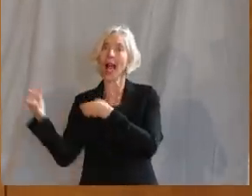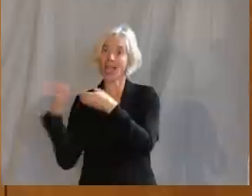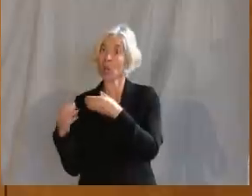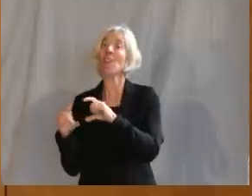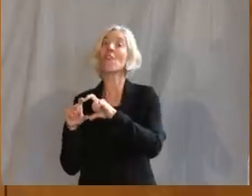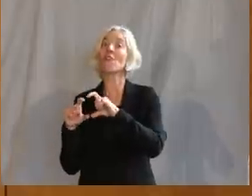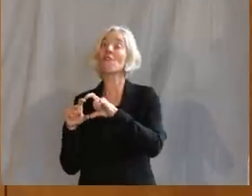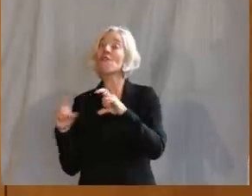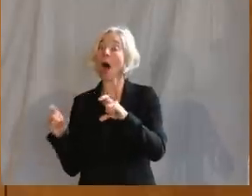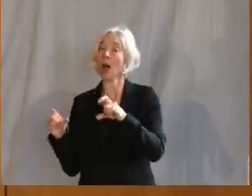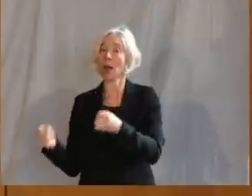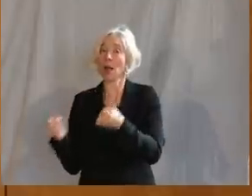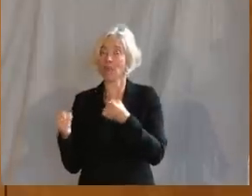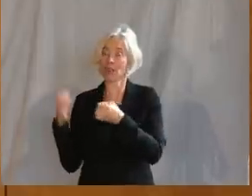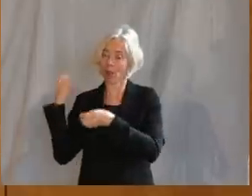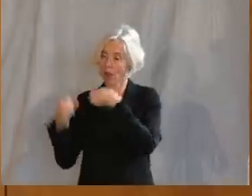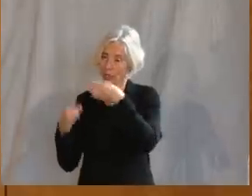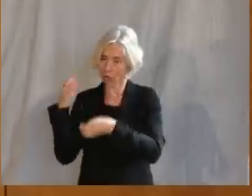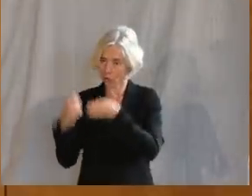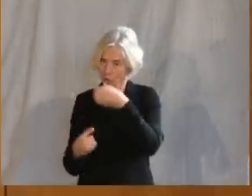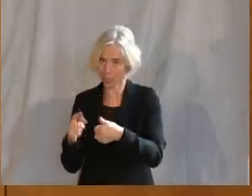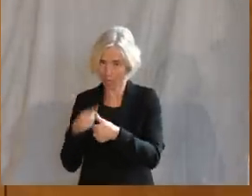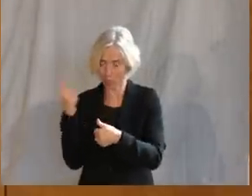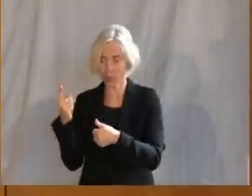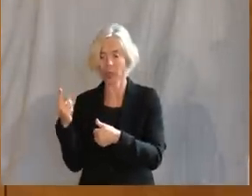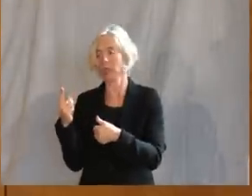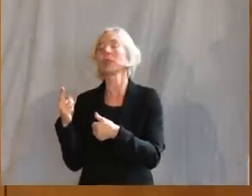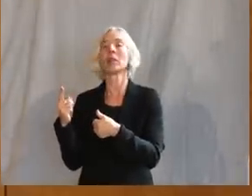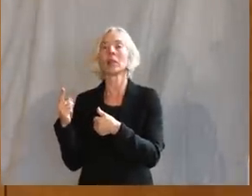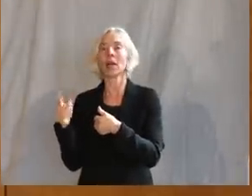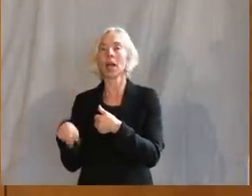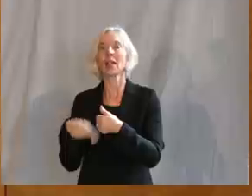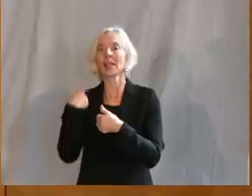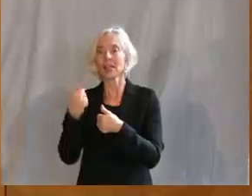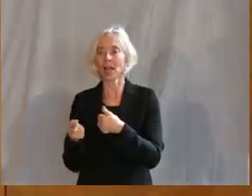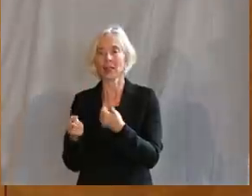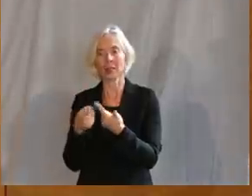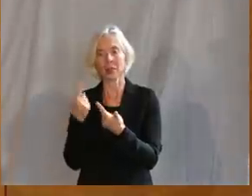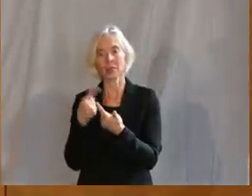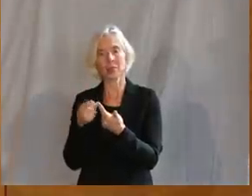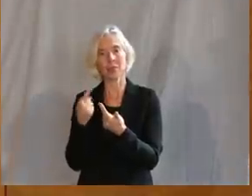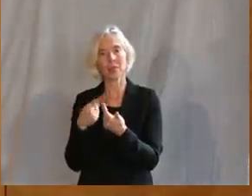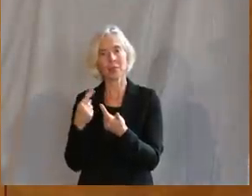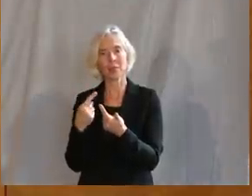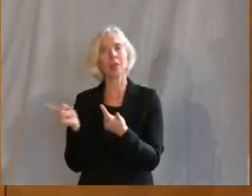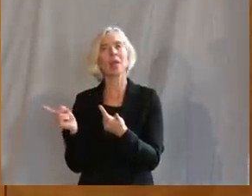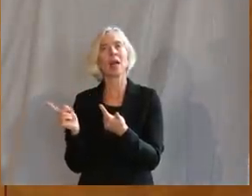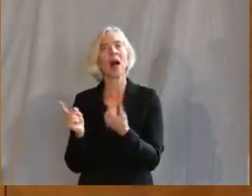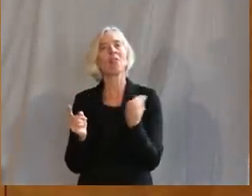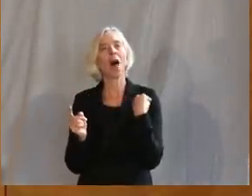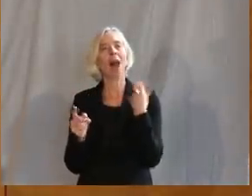Fachkräften. Das ist die eine Seite, da haben wir gesprochen von 13 plus